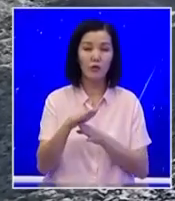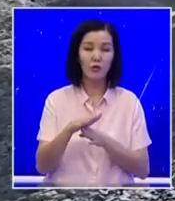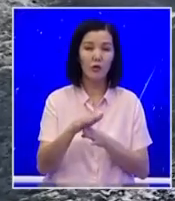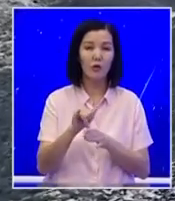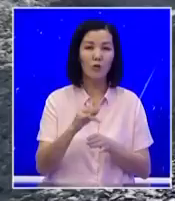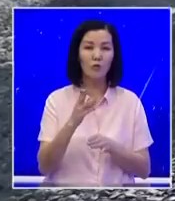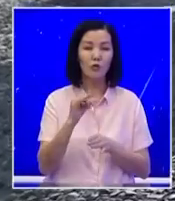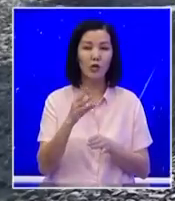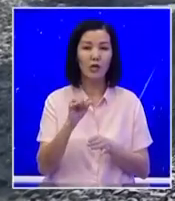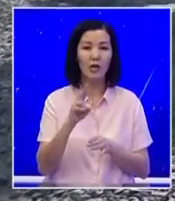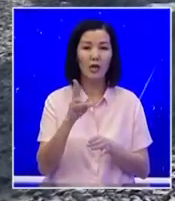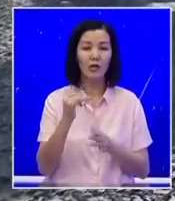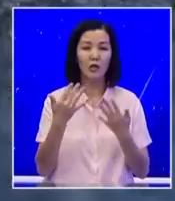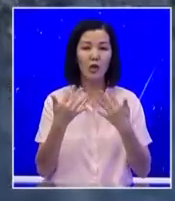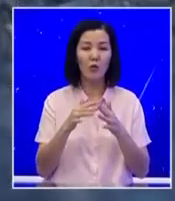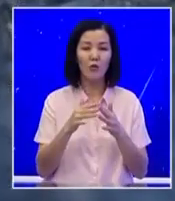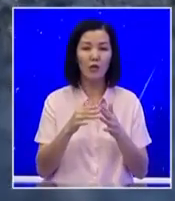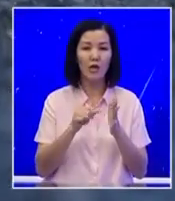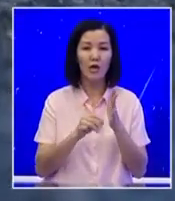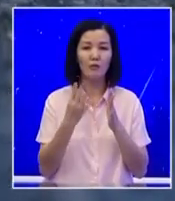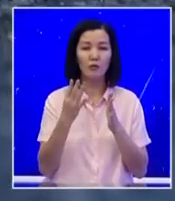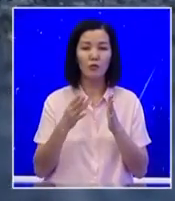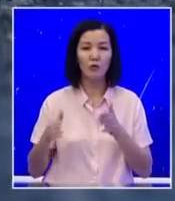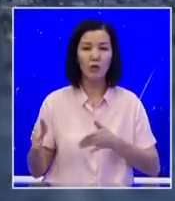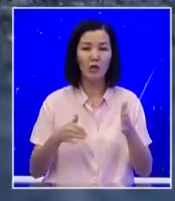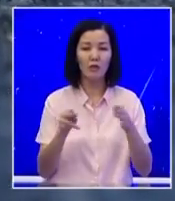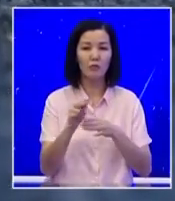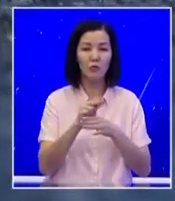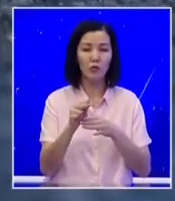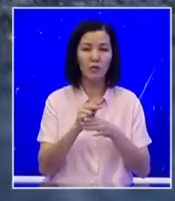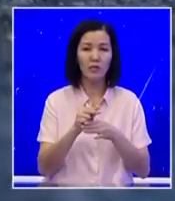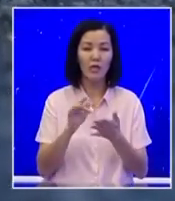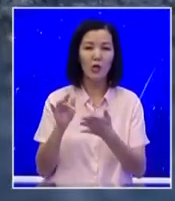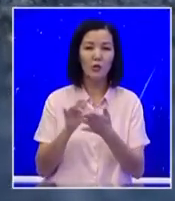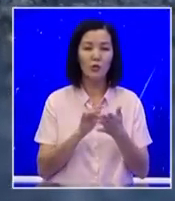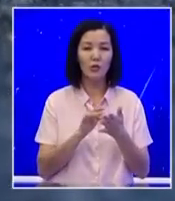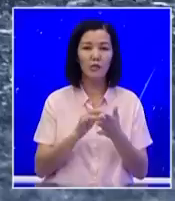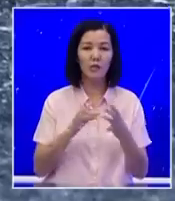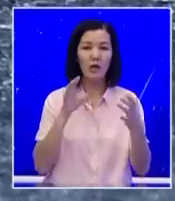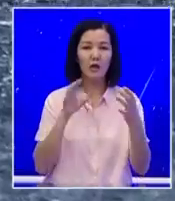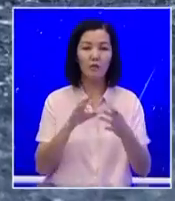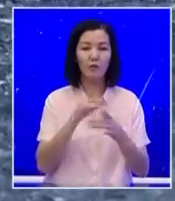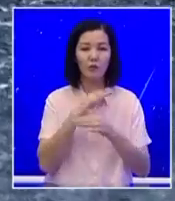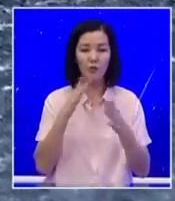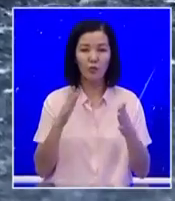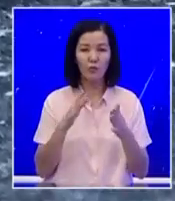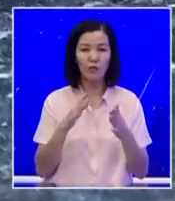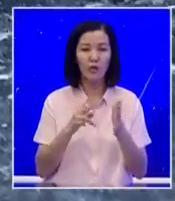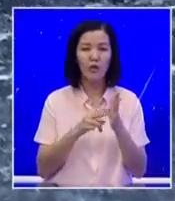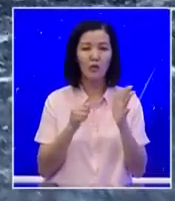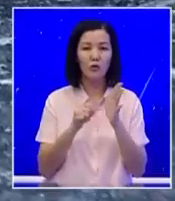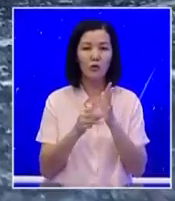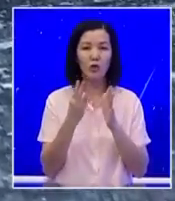Үшаралдан Ақши ауылына дейін 64 шақырым жол жасалынды. Туристердің негізгі ағыны автобуспен келетіні ескеріліп,